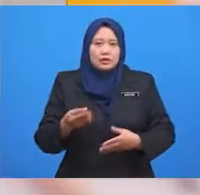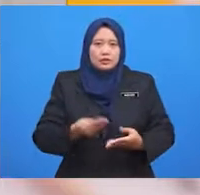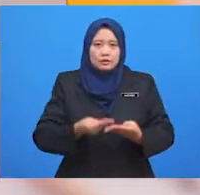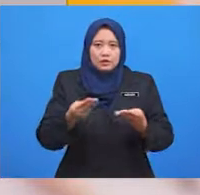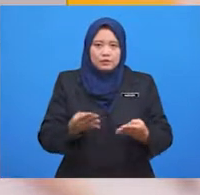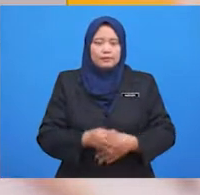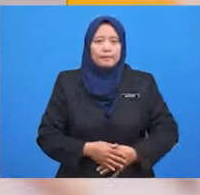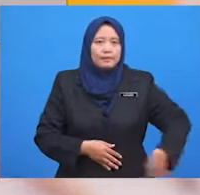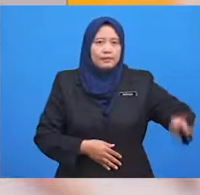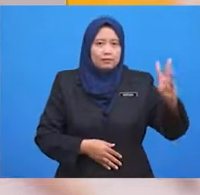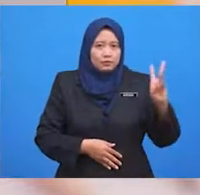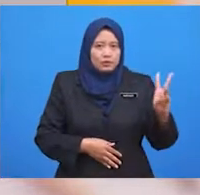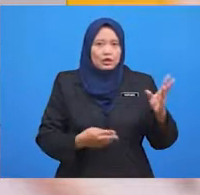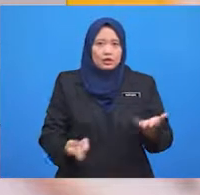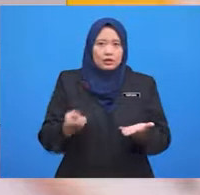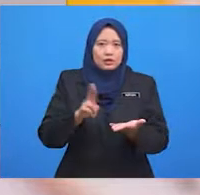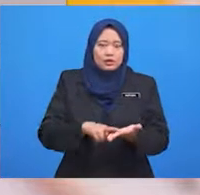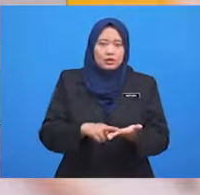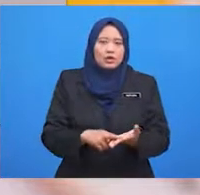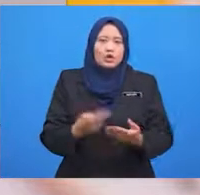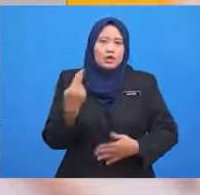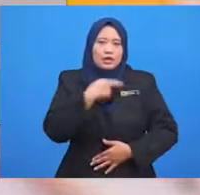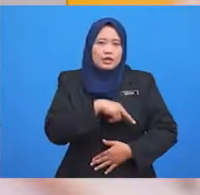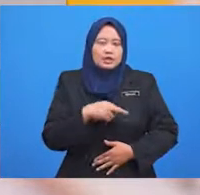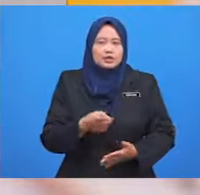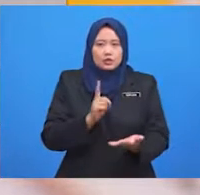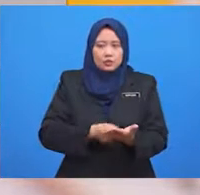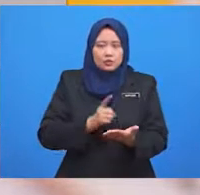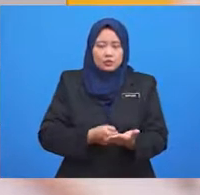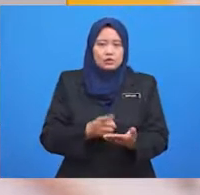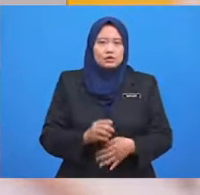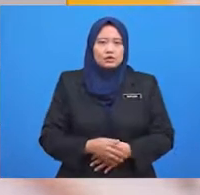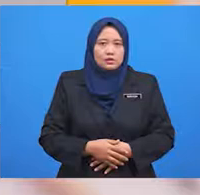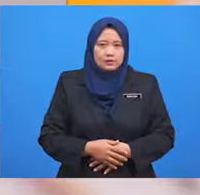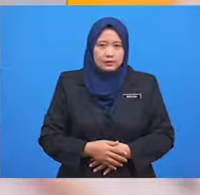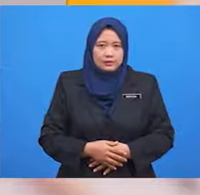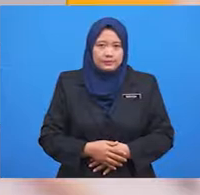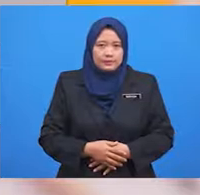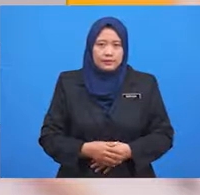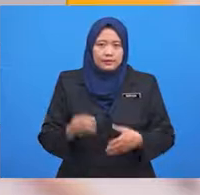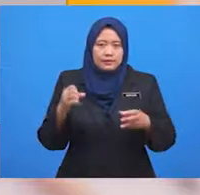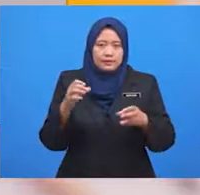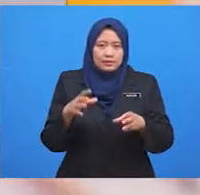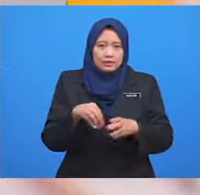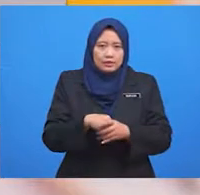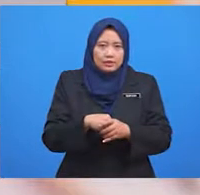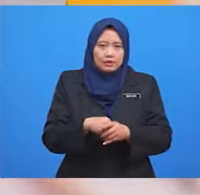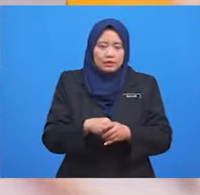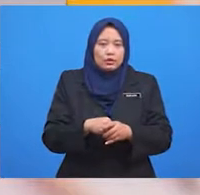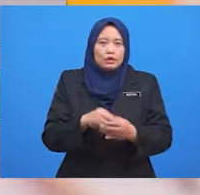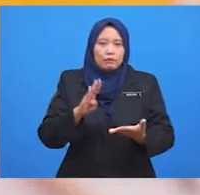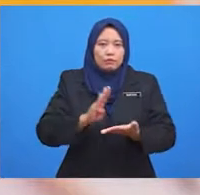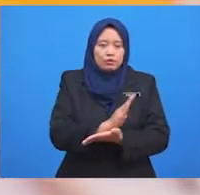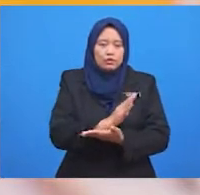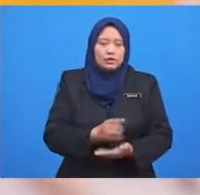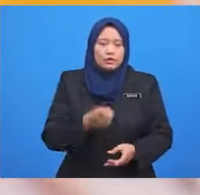6. Merekod hasil rundingan antara juru estetik dan pelanggan dalam borang persetujuan